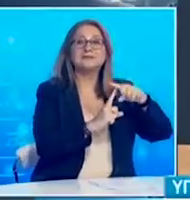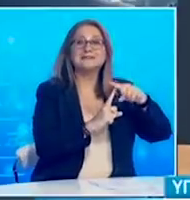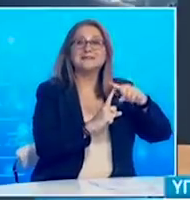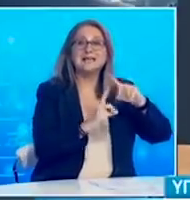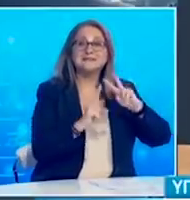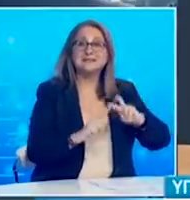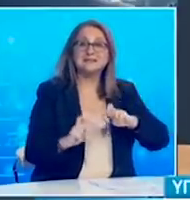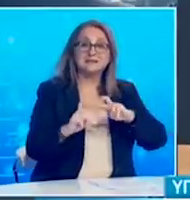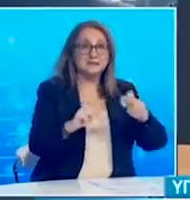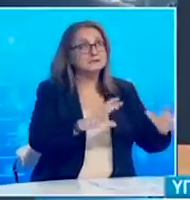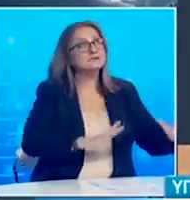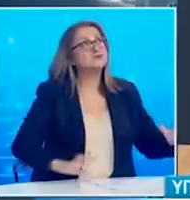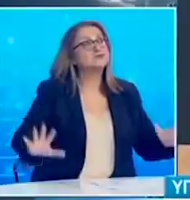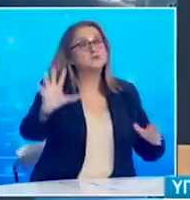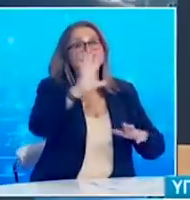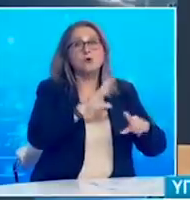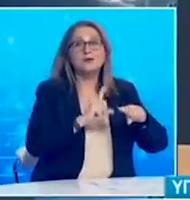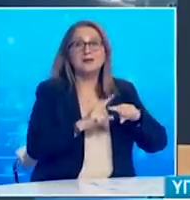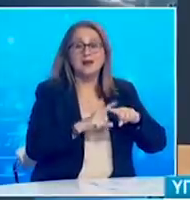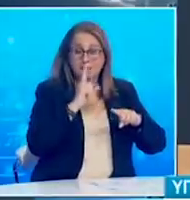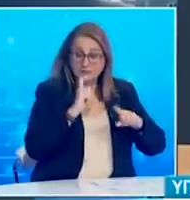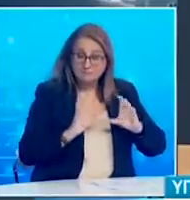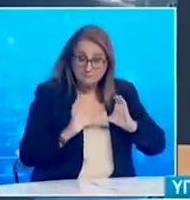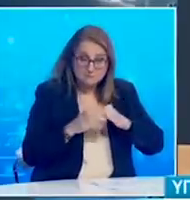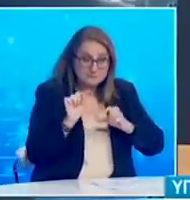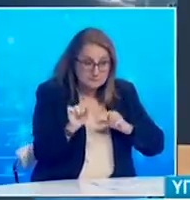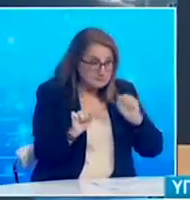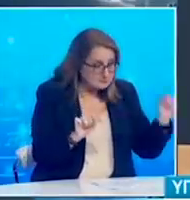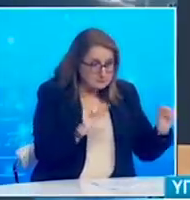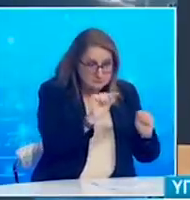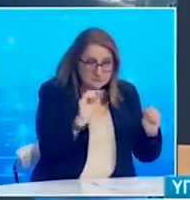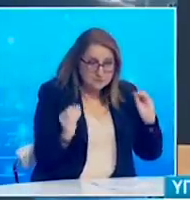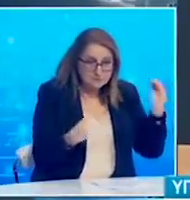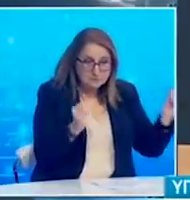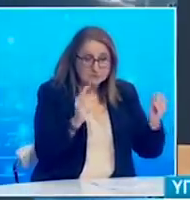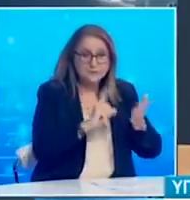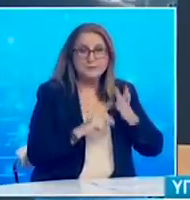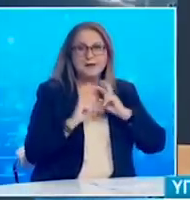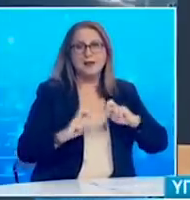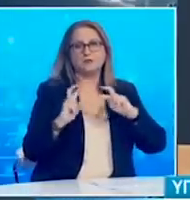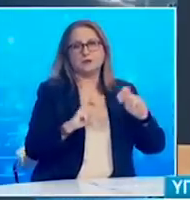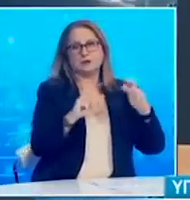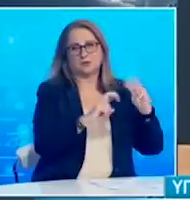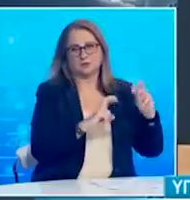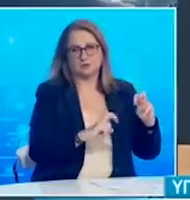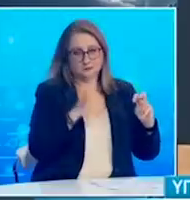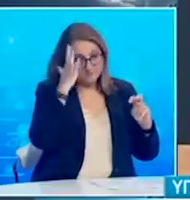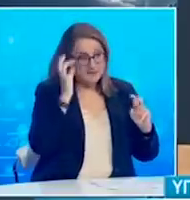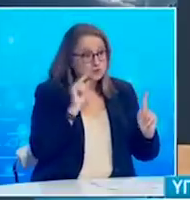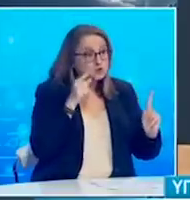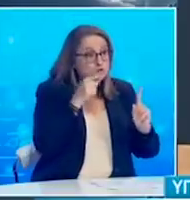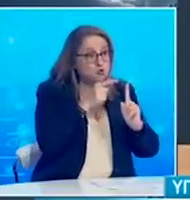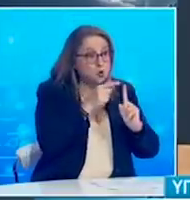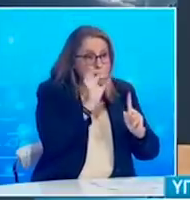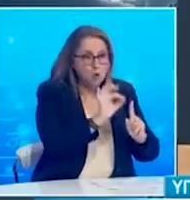ΕΟΔΗ σε πανελλαδική κλίμακα με τη ΣΚΟΜΗ, αλλά και από άλλους φορείς σε τοπικό επίπεδο. Σε αυτή τη φάση, οι στοχευμένοι εργαστηριακοί